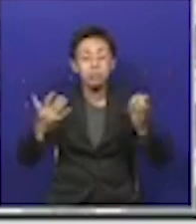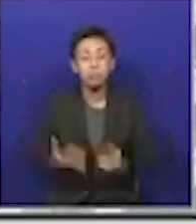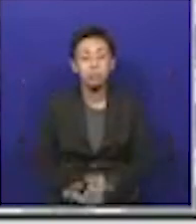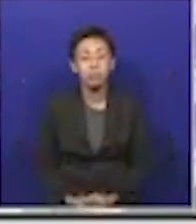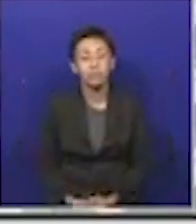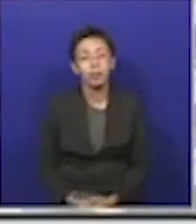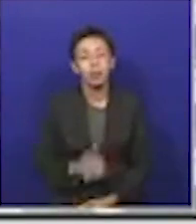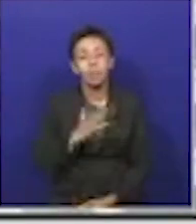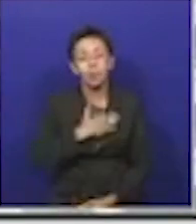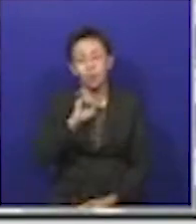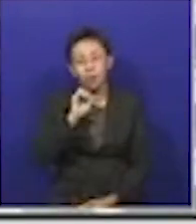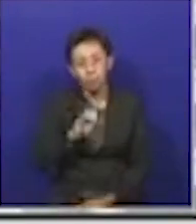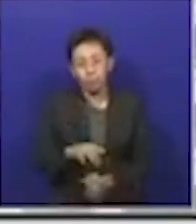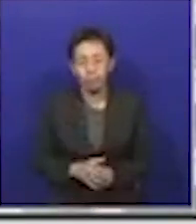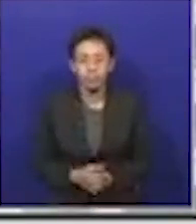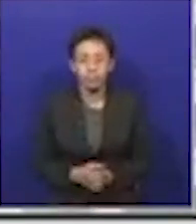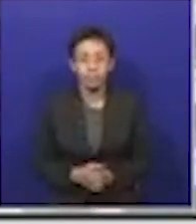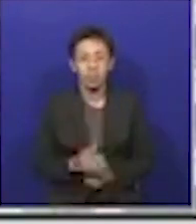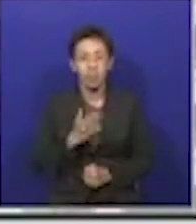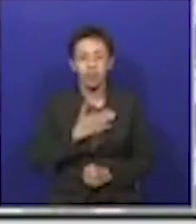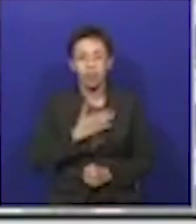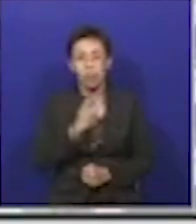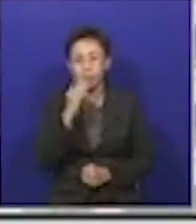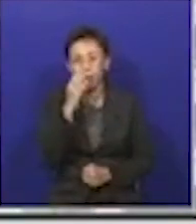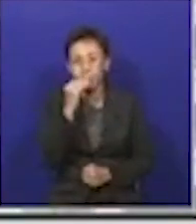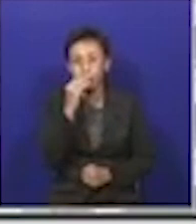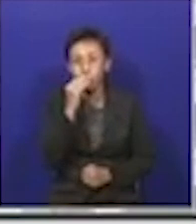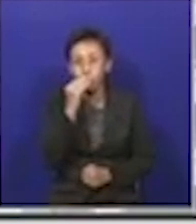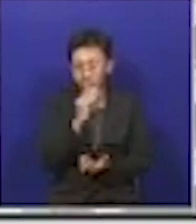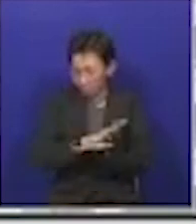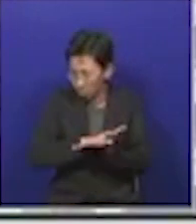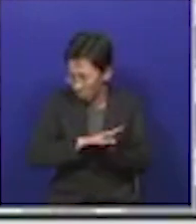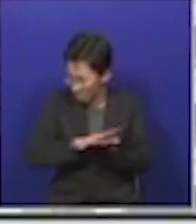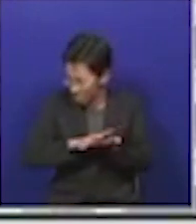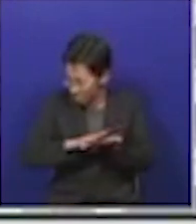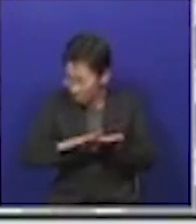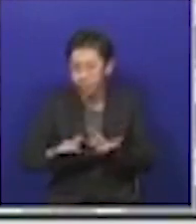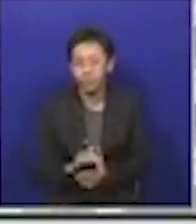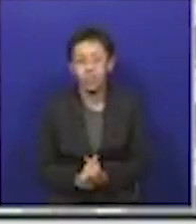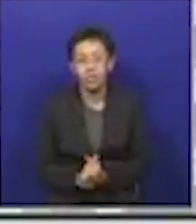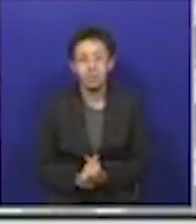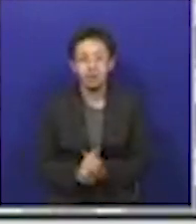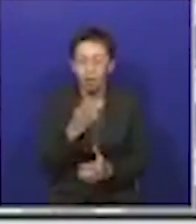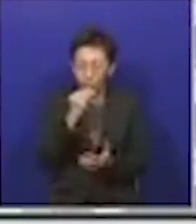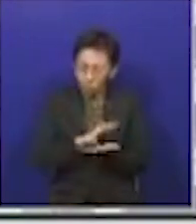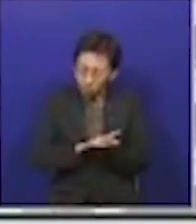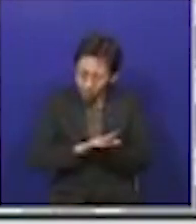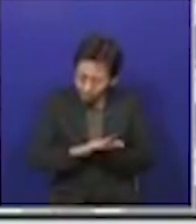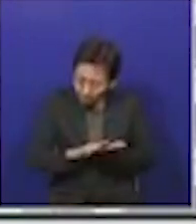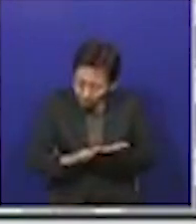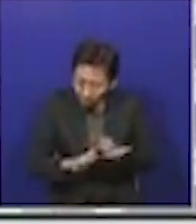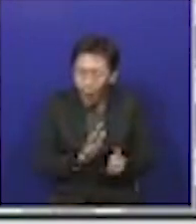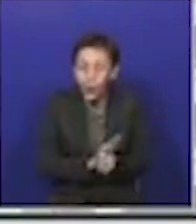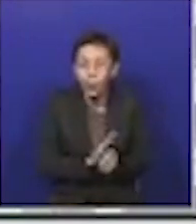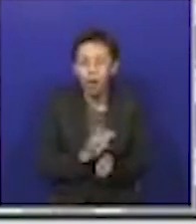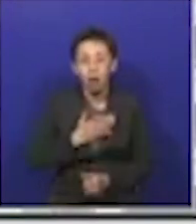อันนี้ผมบอกเลยนะฮะผมจะพูดด้วยถ้อยคำที่สุภาพและถนอมน้ำใจที่สุดนะผม